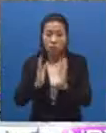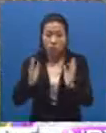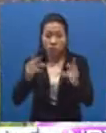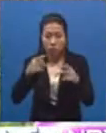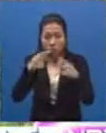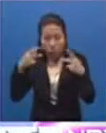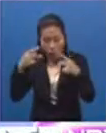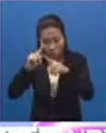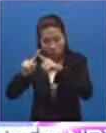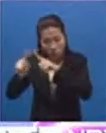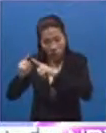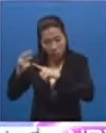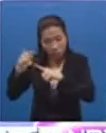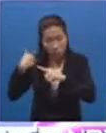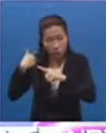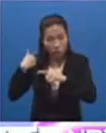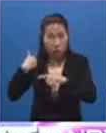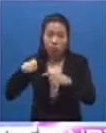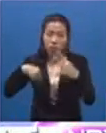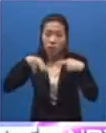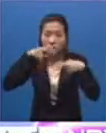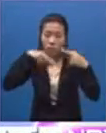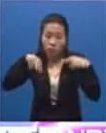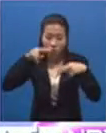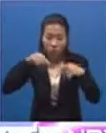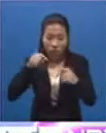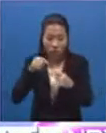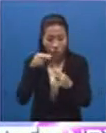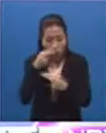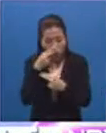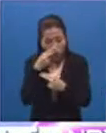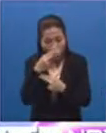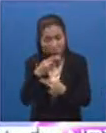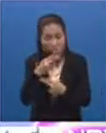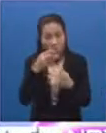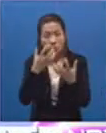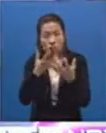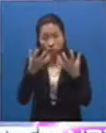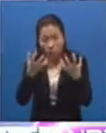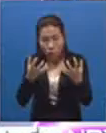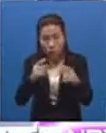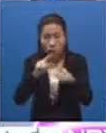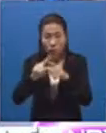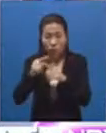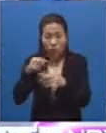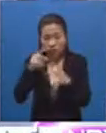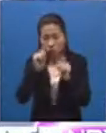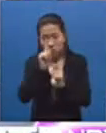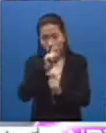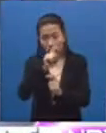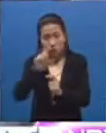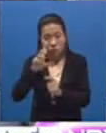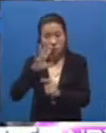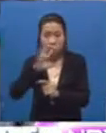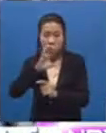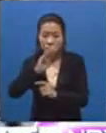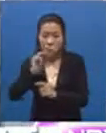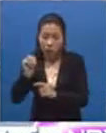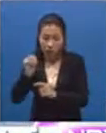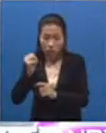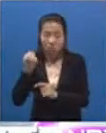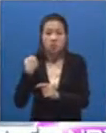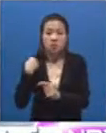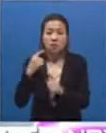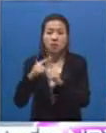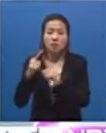ยะหา 1จุดพื้นที่อำเภอบันนังสตาแขวนป้ายผ้าอยู่ห่างสะพานยีลาปันประมาณ 100เมตพื้นที่บ้านป่าหวัง